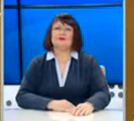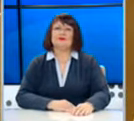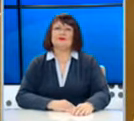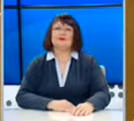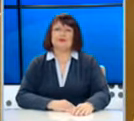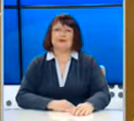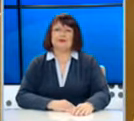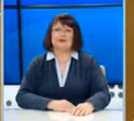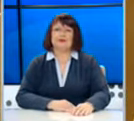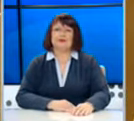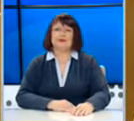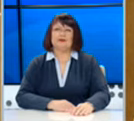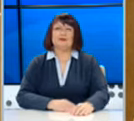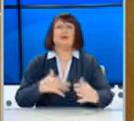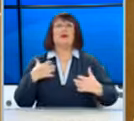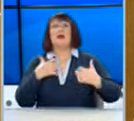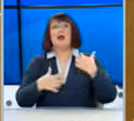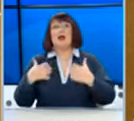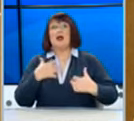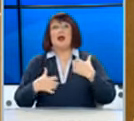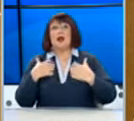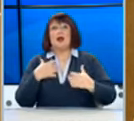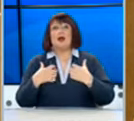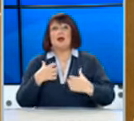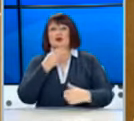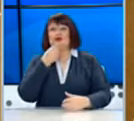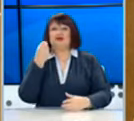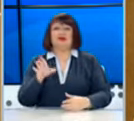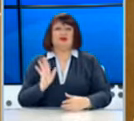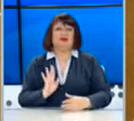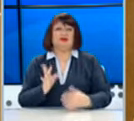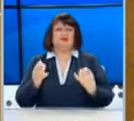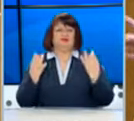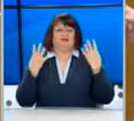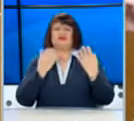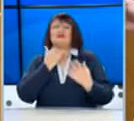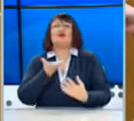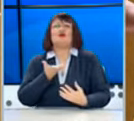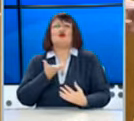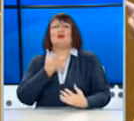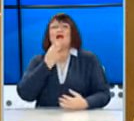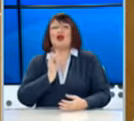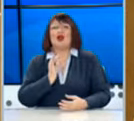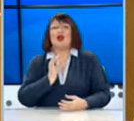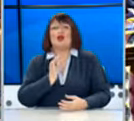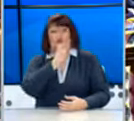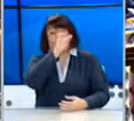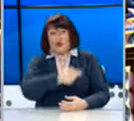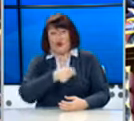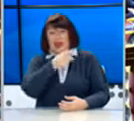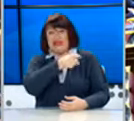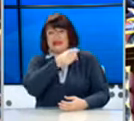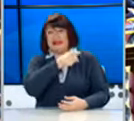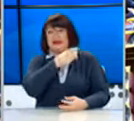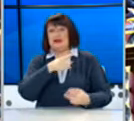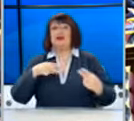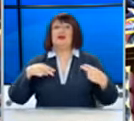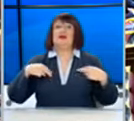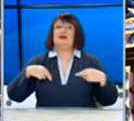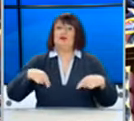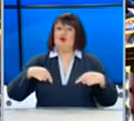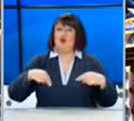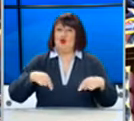Δεν θα απαλλαγούμε από αυτό το άγος και αυτό το όνειδος, διότι κατά τη διάρκεια και των δικών σας ημερών και του